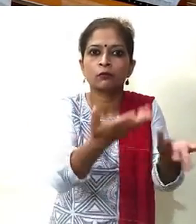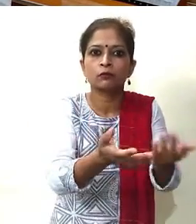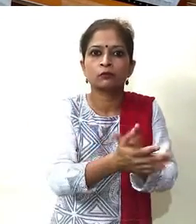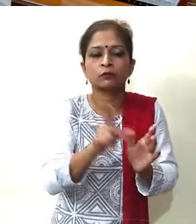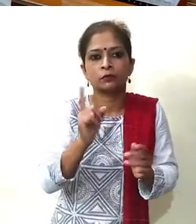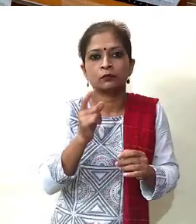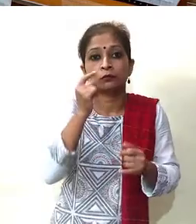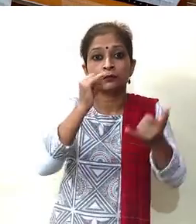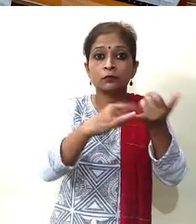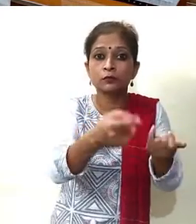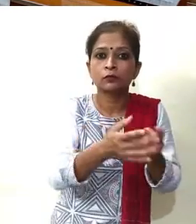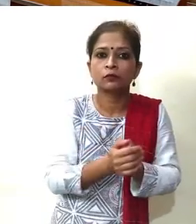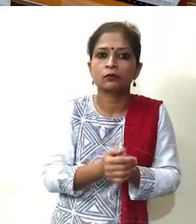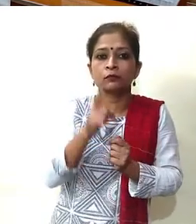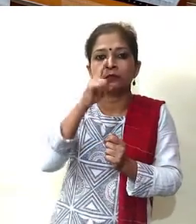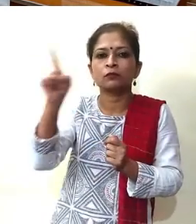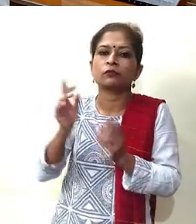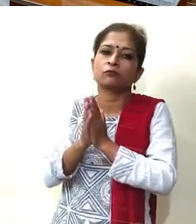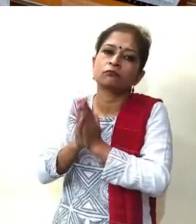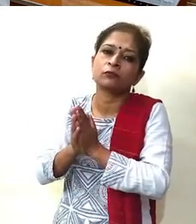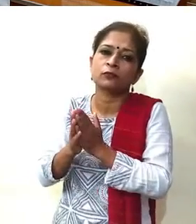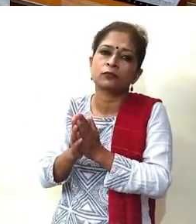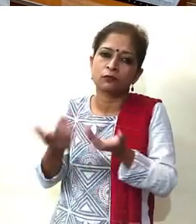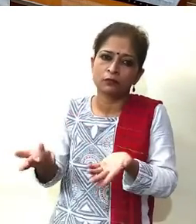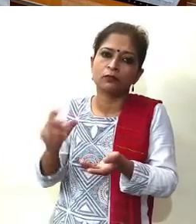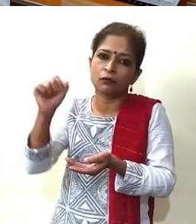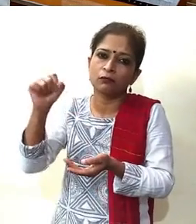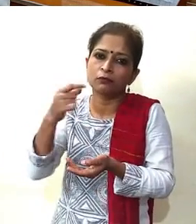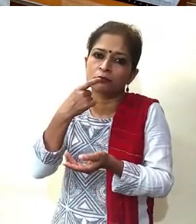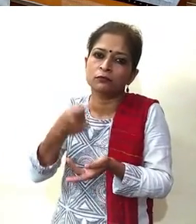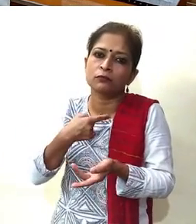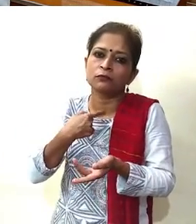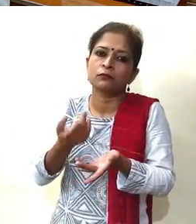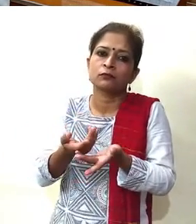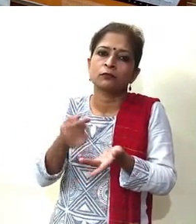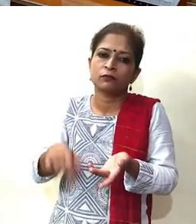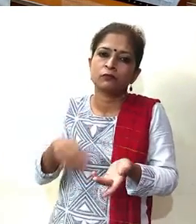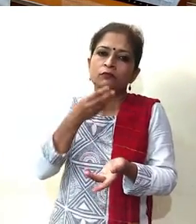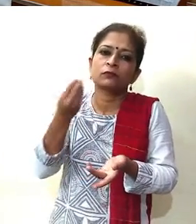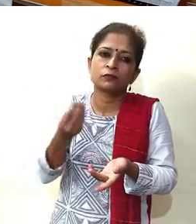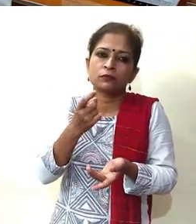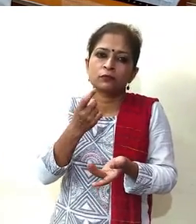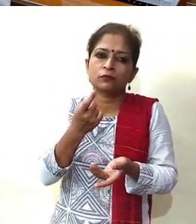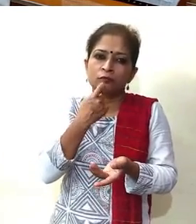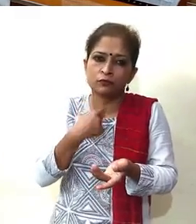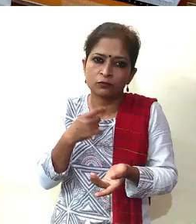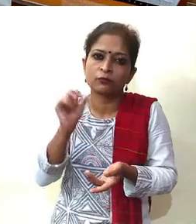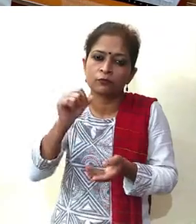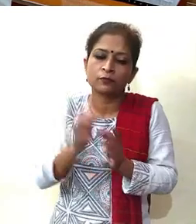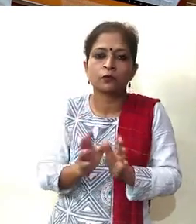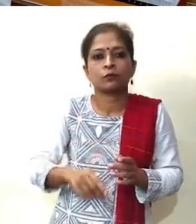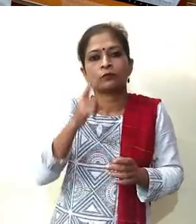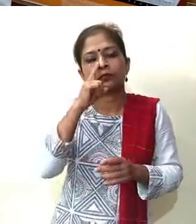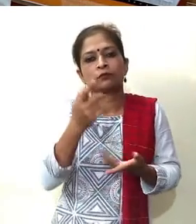शंकर को देखिए, हाथ जोड़कर माँ को पूछा, अब तो हाँ बोल दे, अब तो हाँ बोल दे। माँ ने बोला